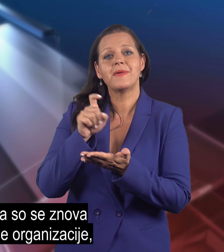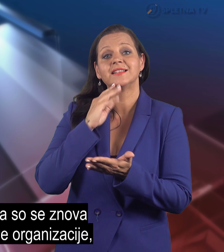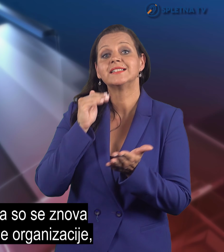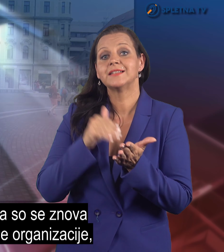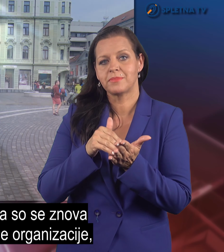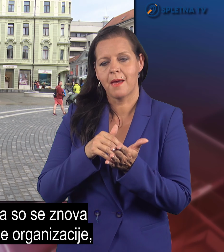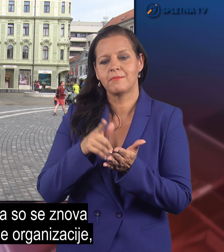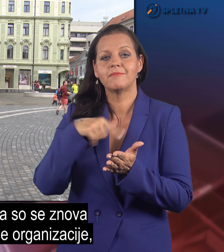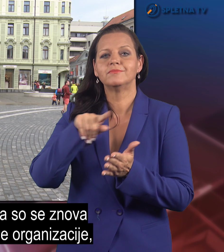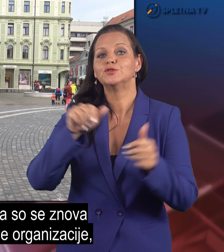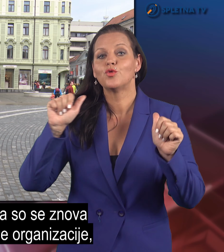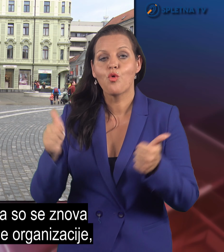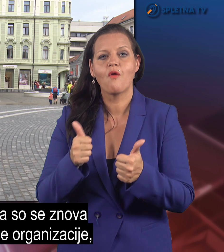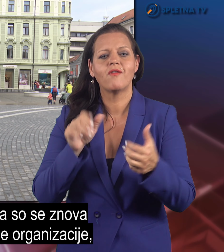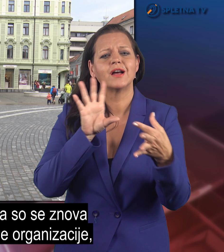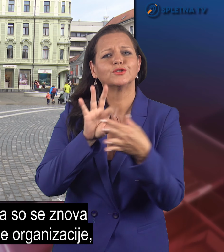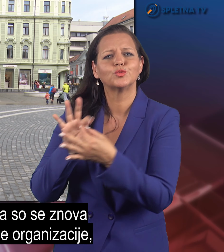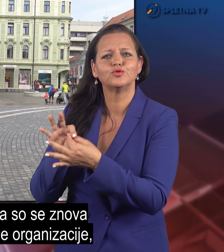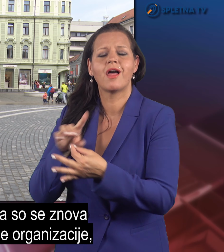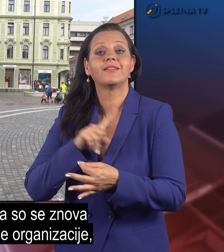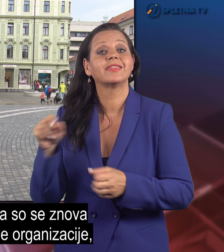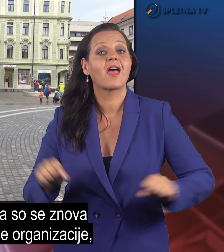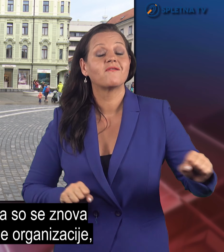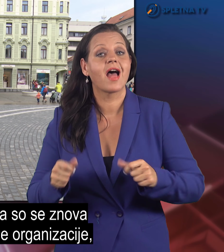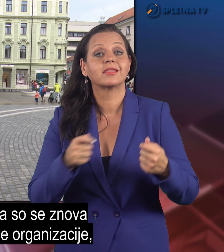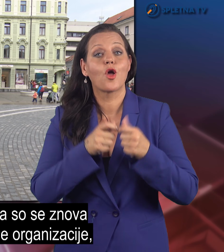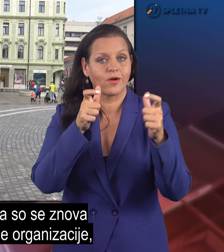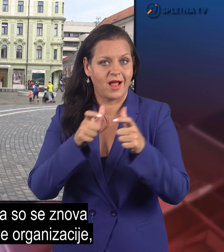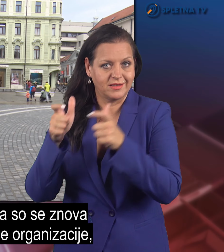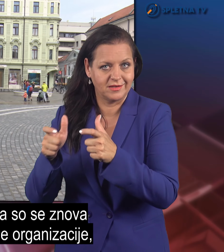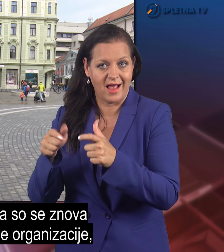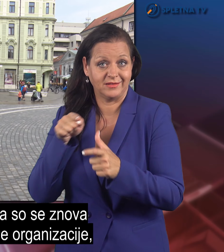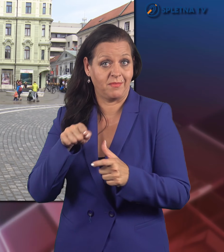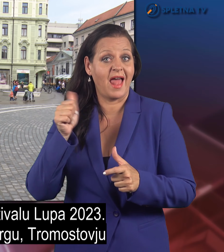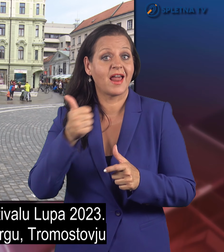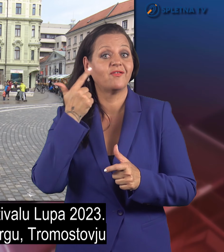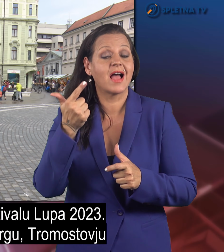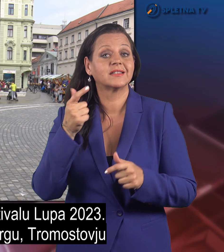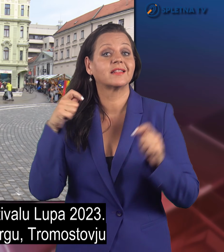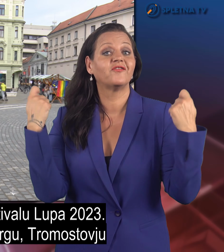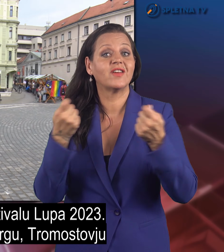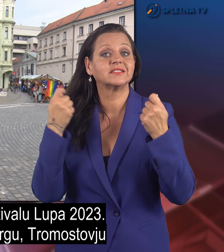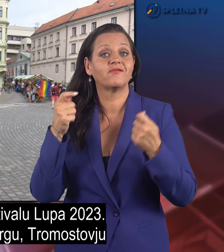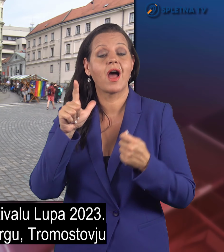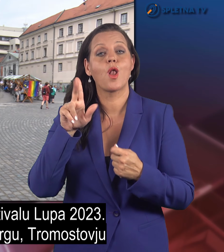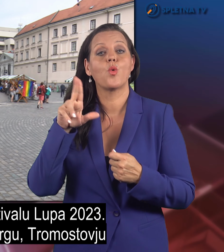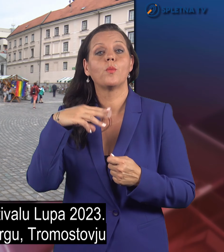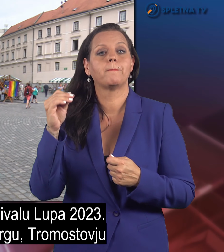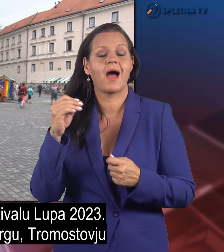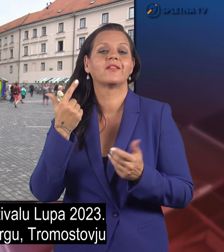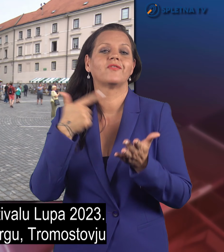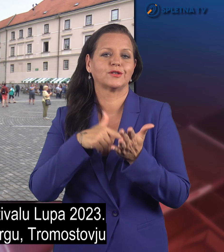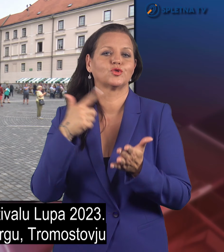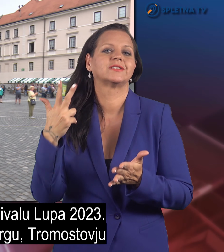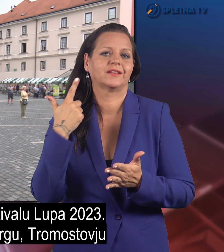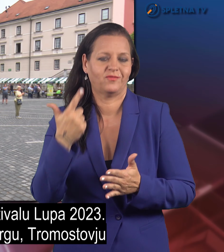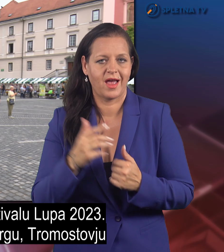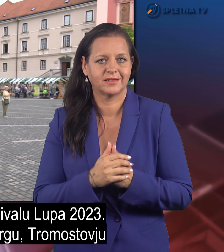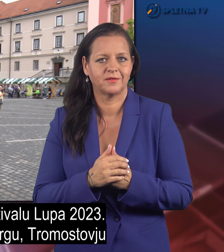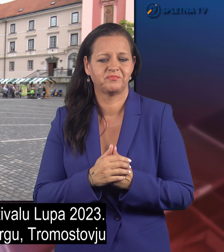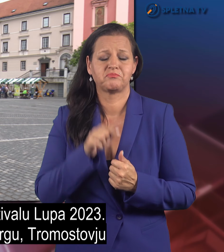Sredi septembra so se znova združile nevladne organizacije, in sicer na 21. festivalu